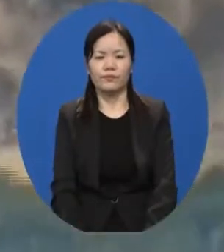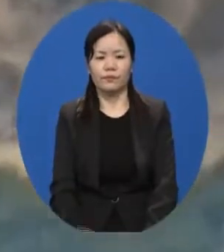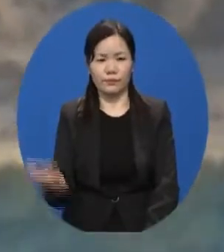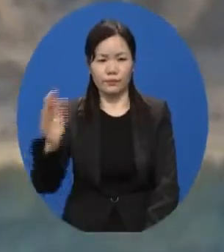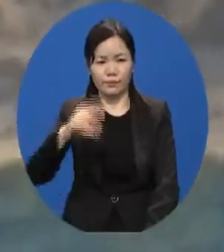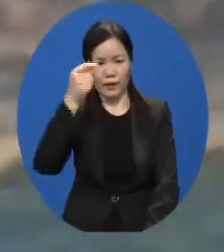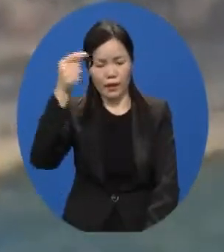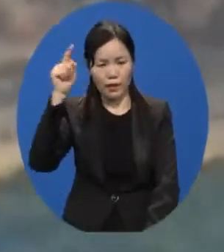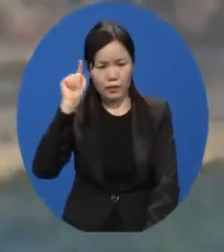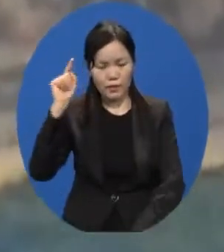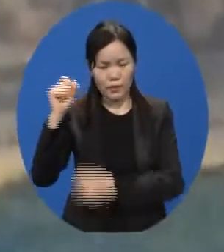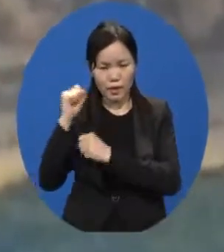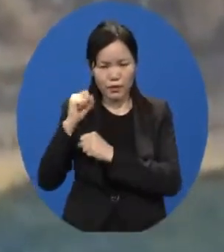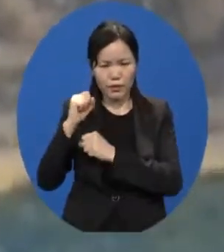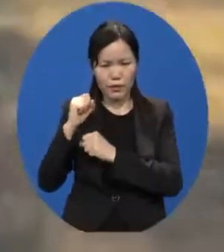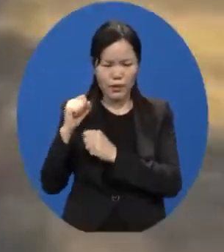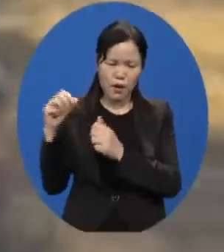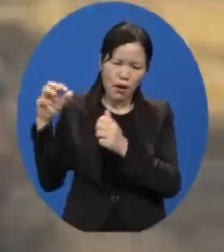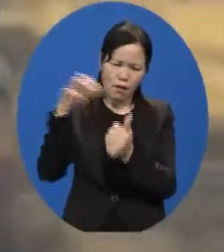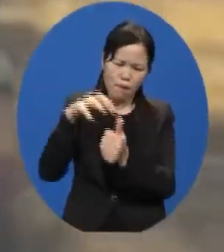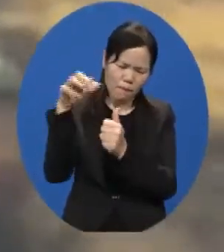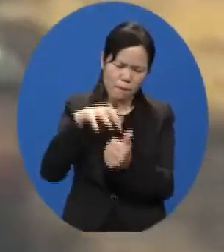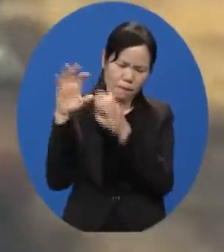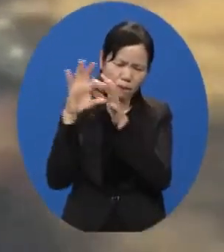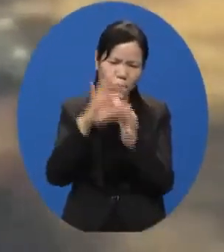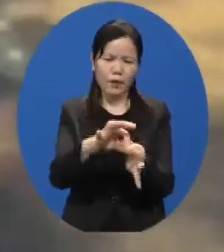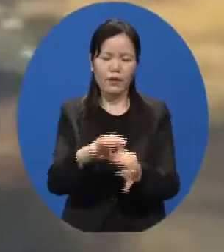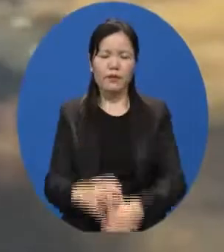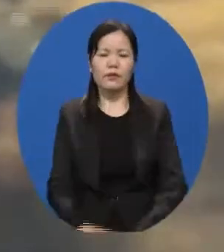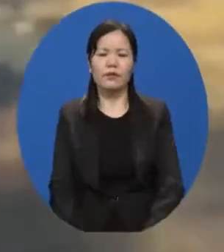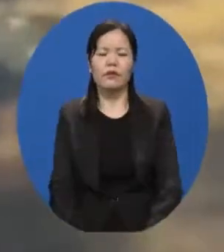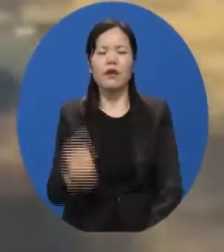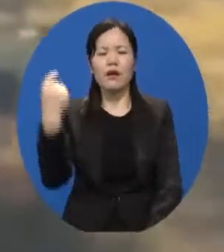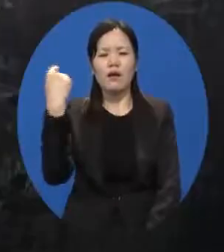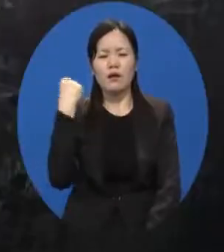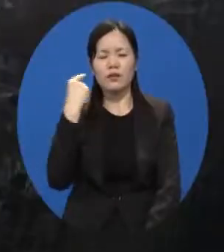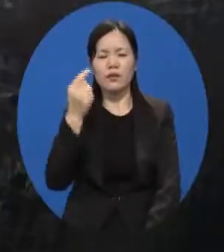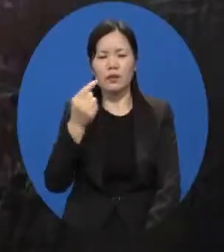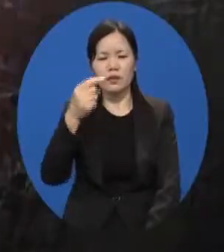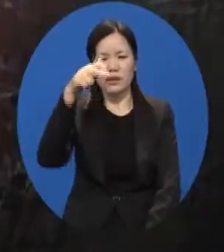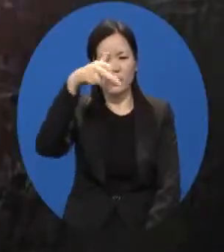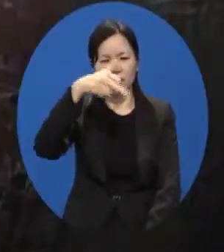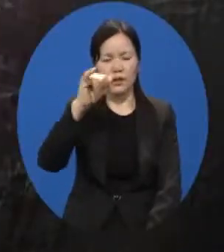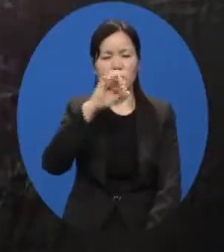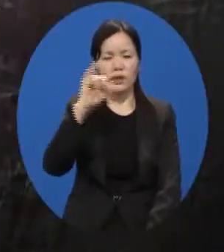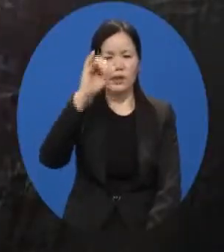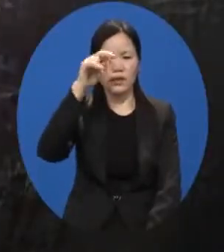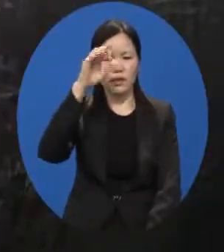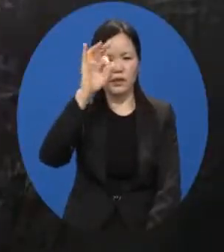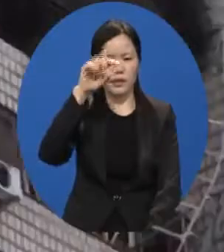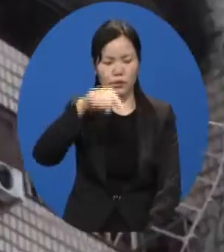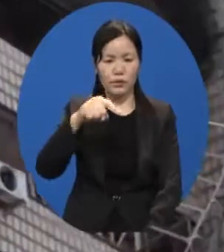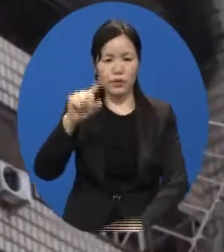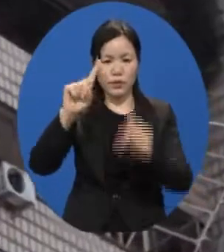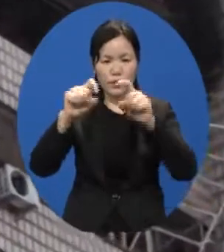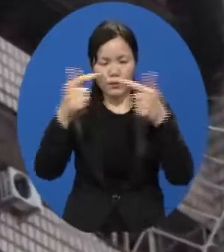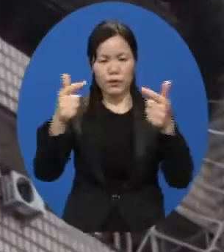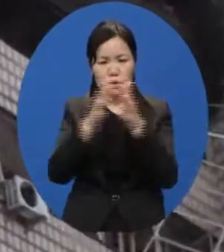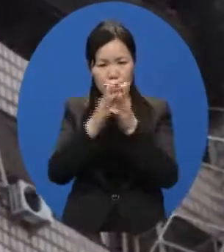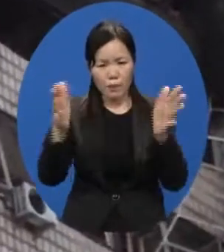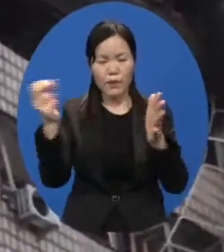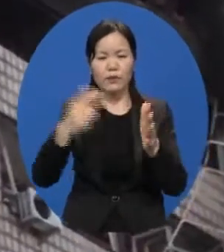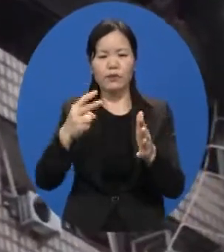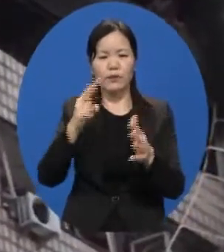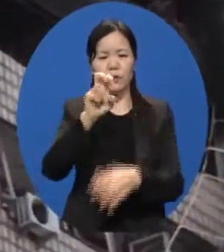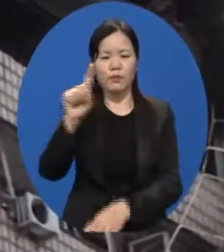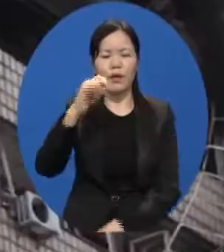하지만 러시아군은 여전히 공격을 이어가는 상황. 어제는 수도 키이우의 16층 아파트는 물론